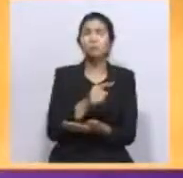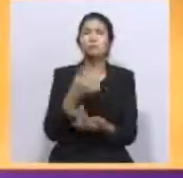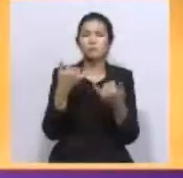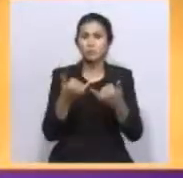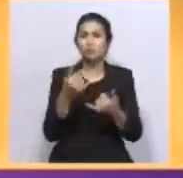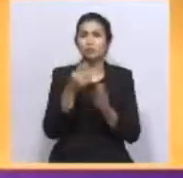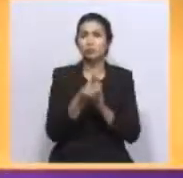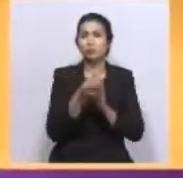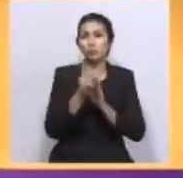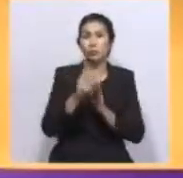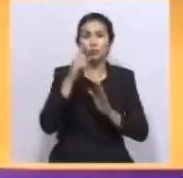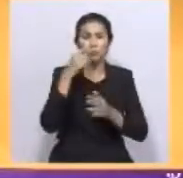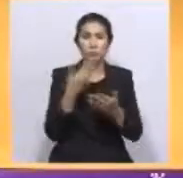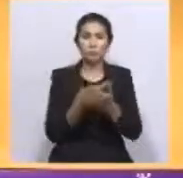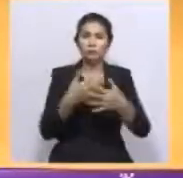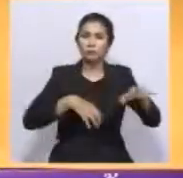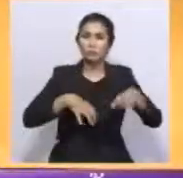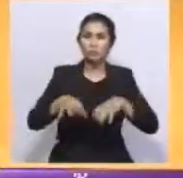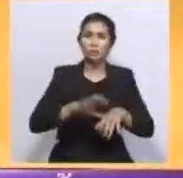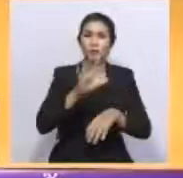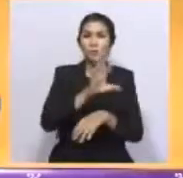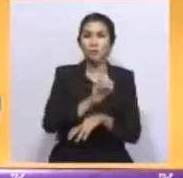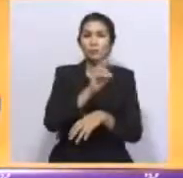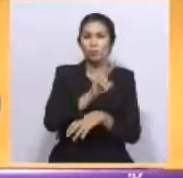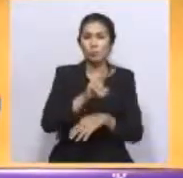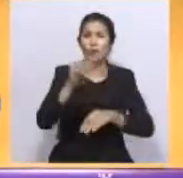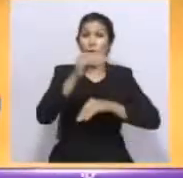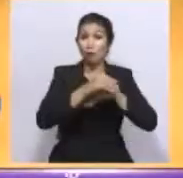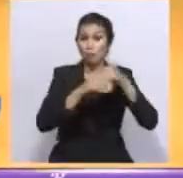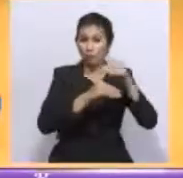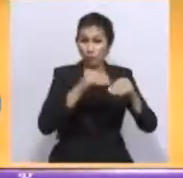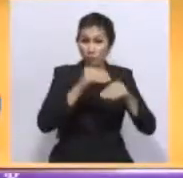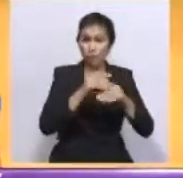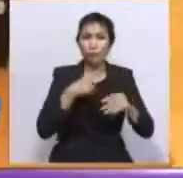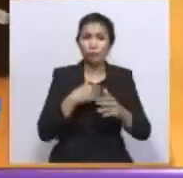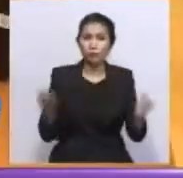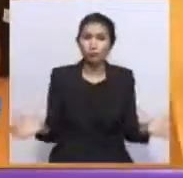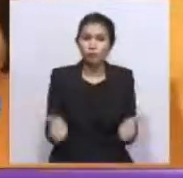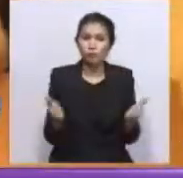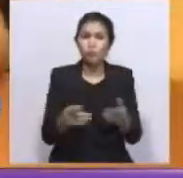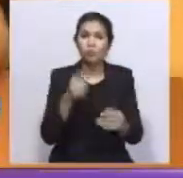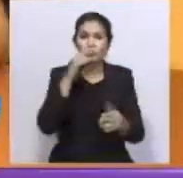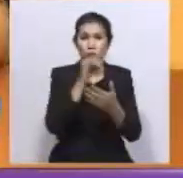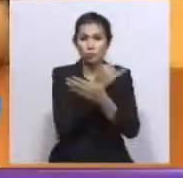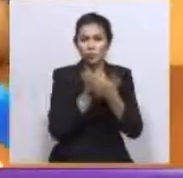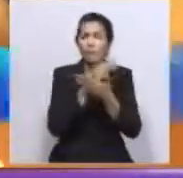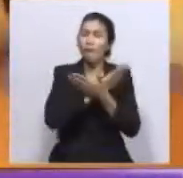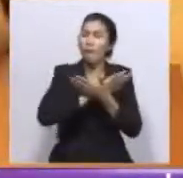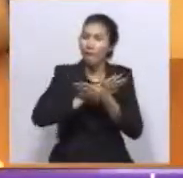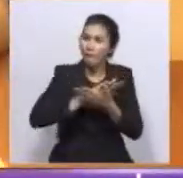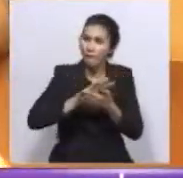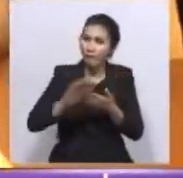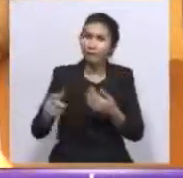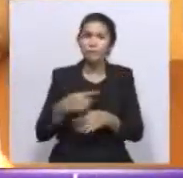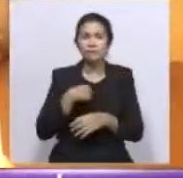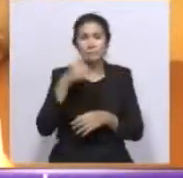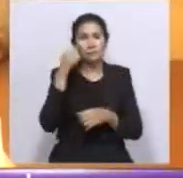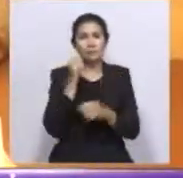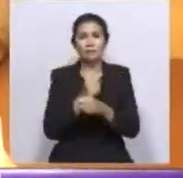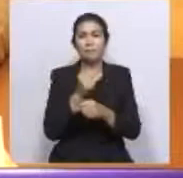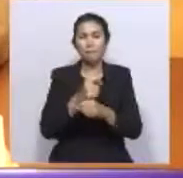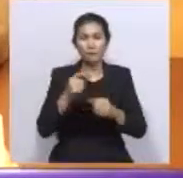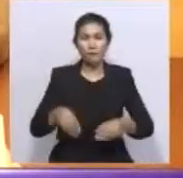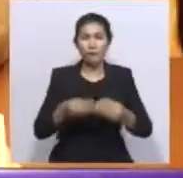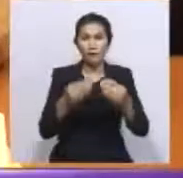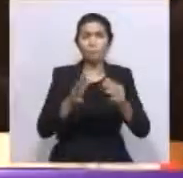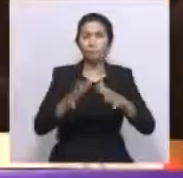ธานีได้รับการจัดสรรงบประมาณจำนวน52โครงการในการขับเคลื่อนจังหวัดสะอาดระยะที่2โดยการสร้างกระแสหลัก